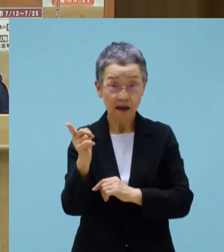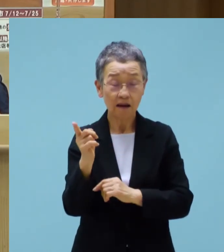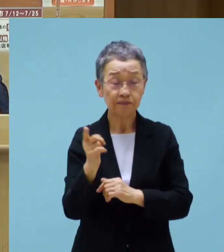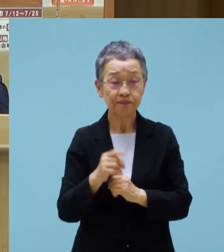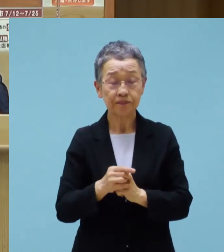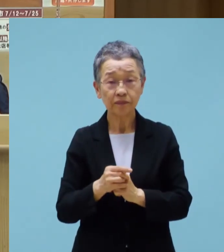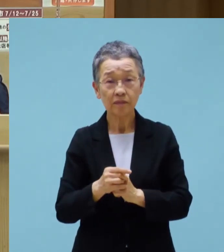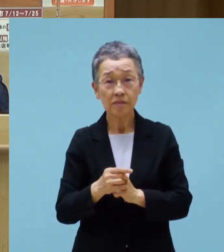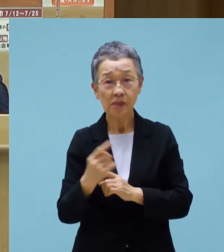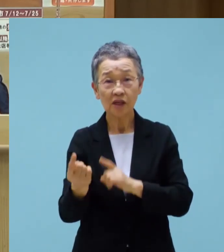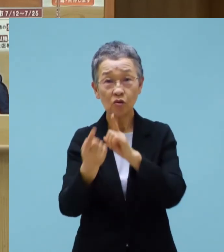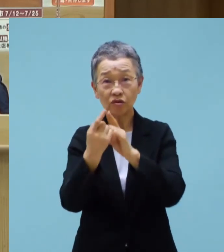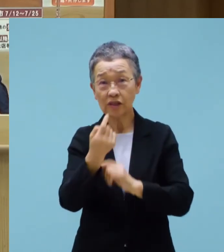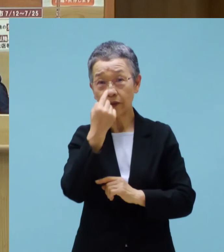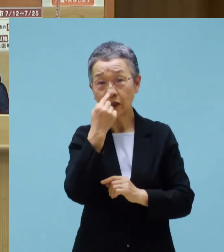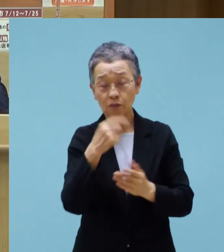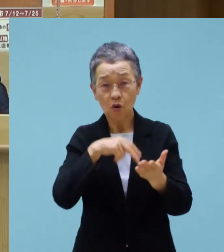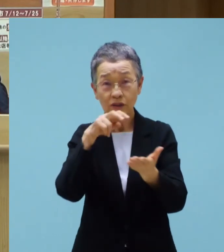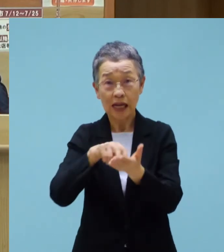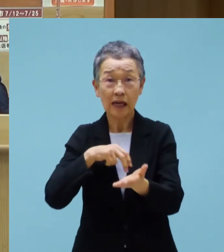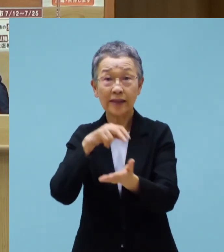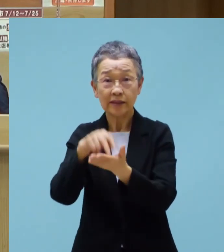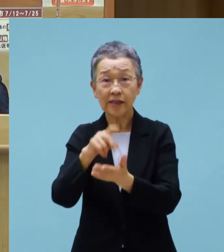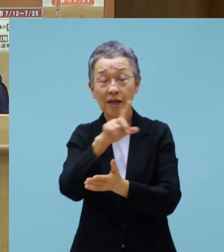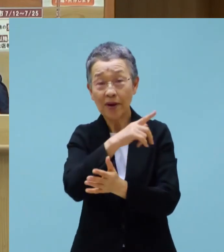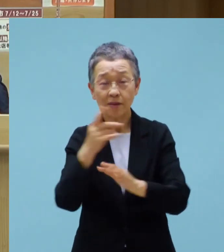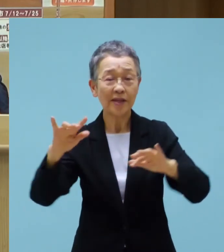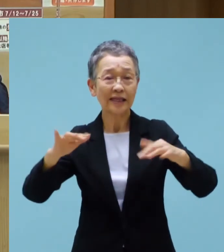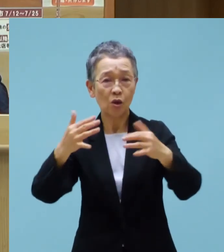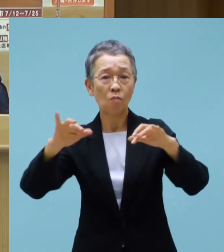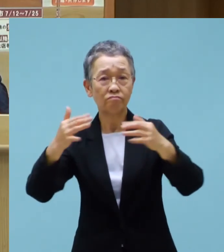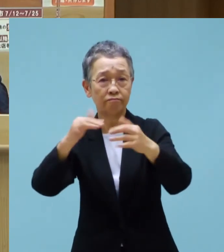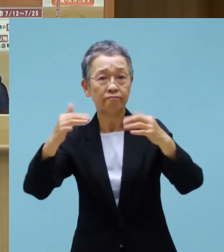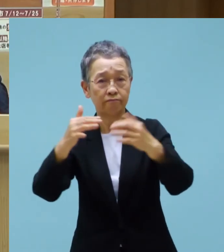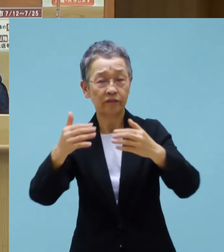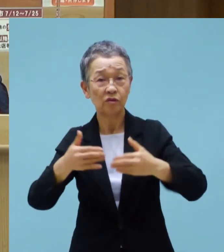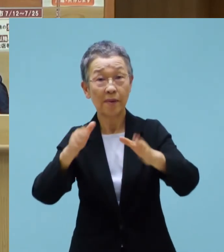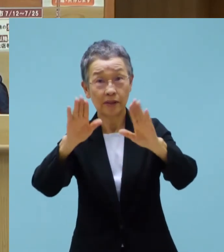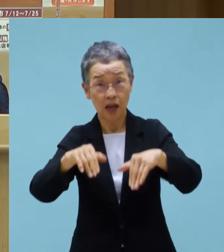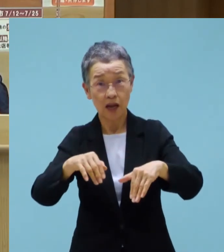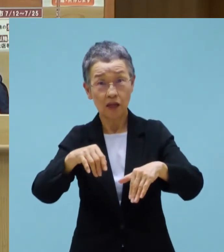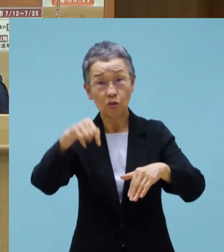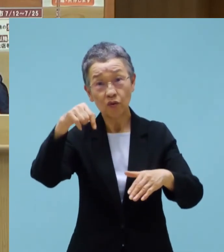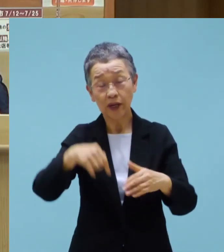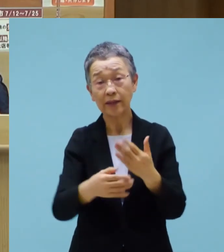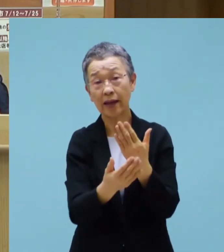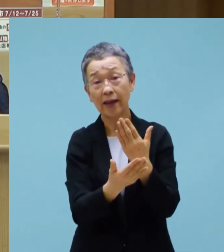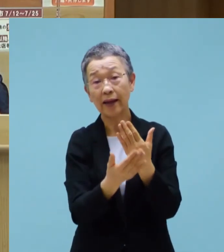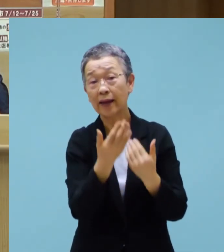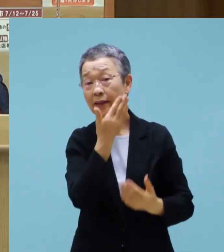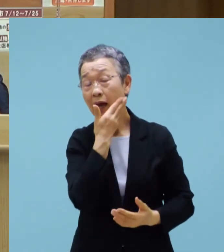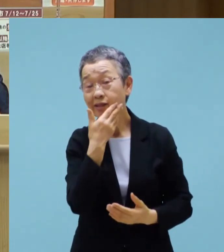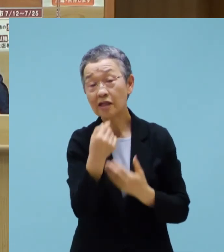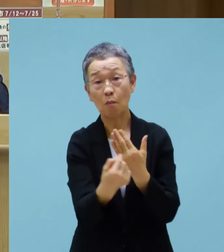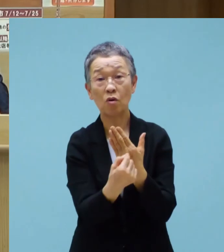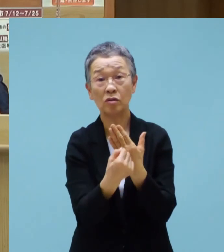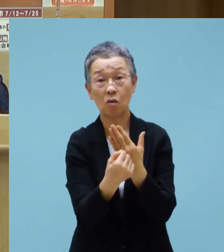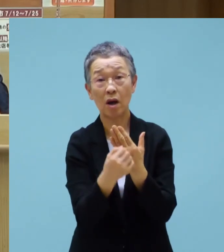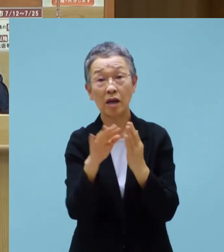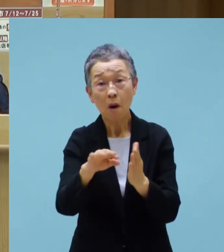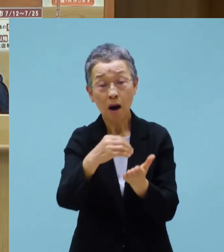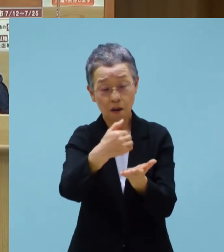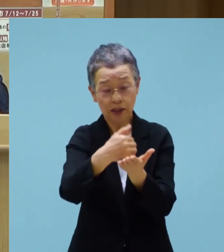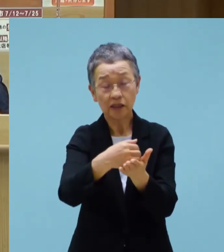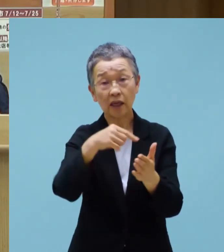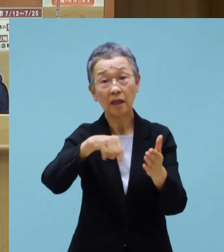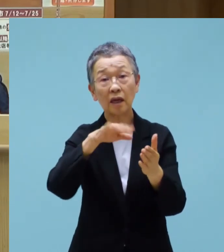接私も参加をしながらさまざまな議論をしてます。まあ、その中で大事なポイントが今お話のあった点でして、南海